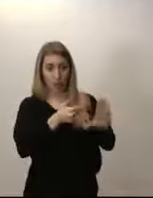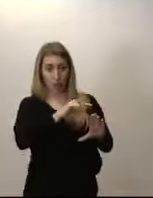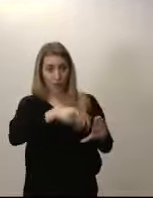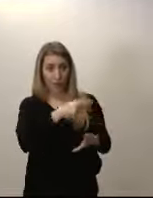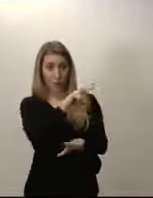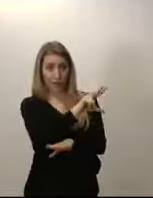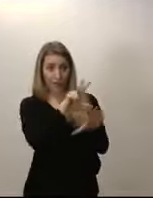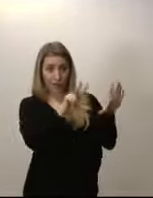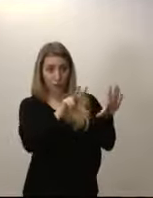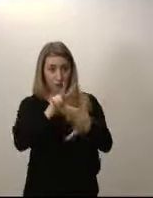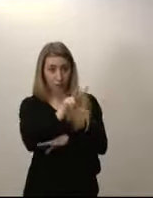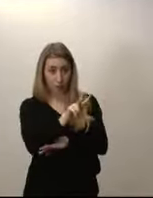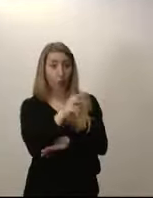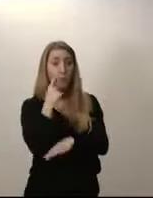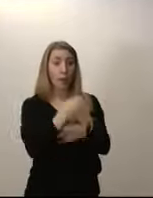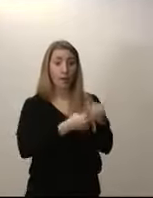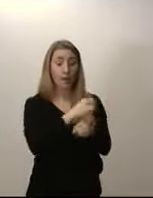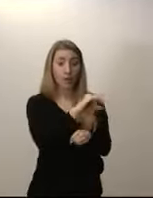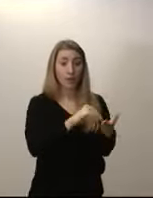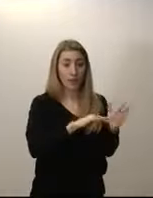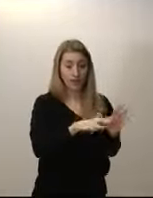244,83 € en 2014.